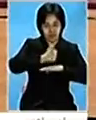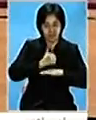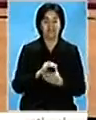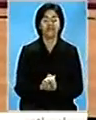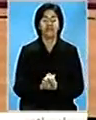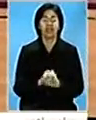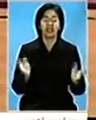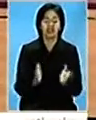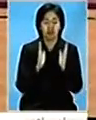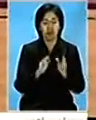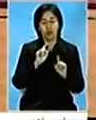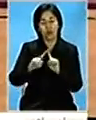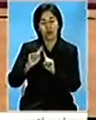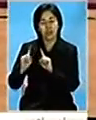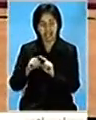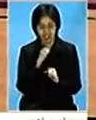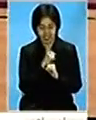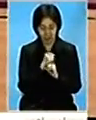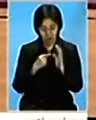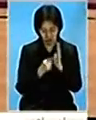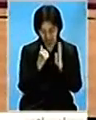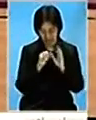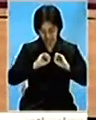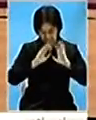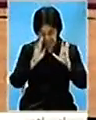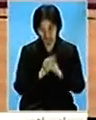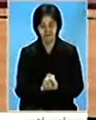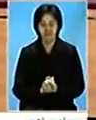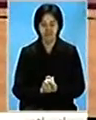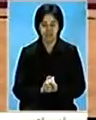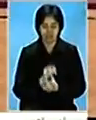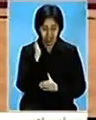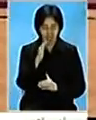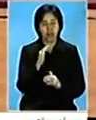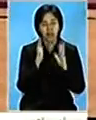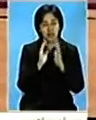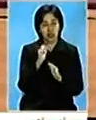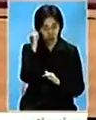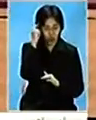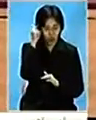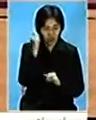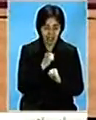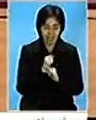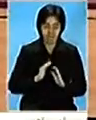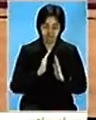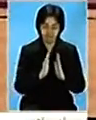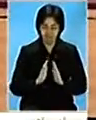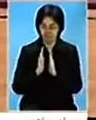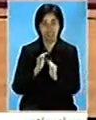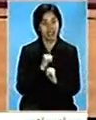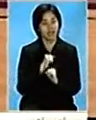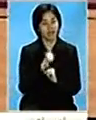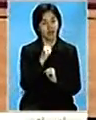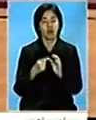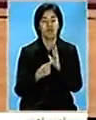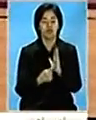ของคนอื่นๆนะคะที่ให้เป็นที่ประจักษ์เนี่ยก็จะทำให้มีการเรียนแบบในทางที่ดีแล้วเราก็จะได้เห็นต้นแบบ